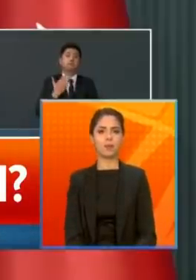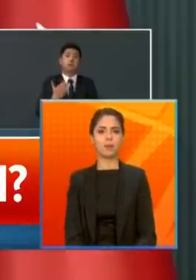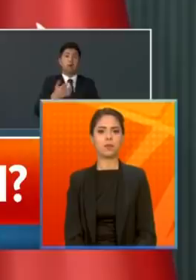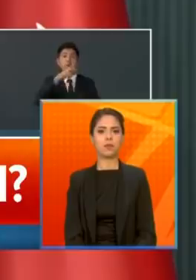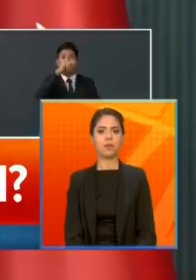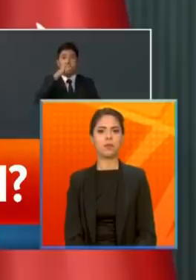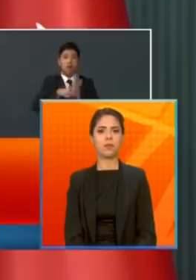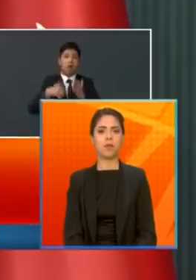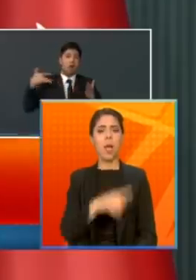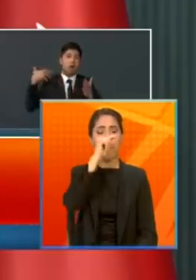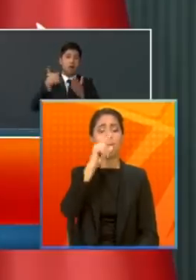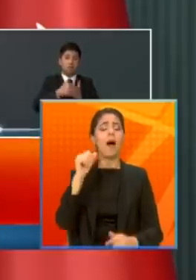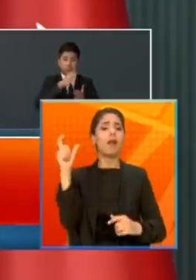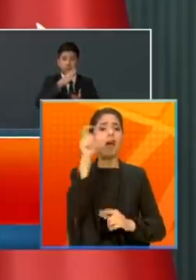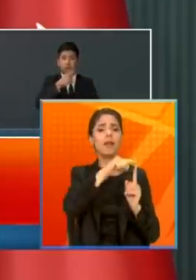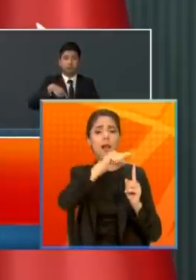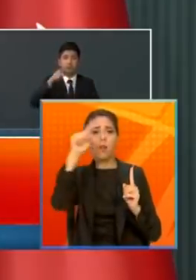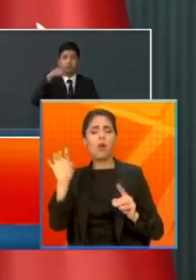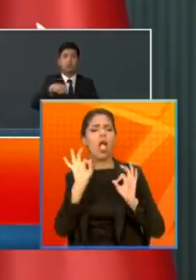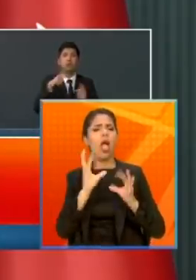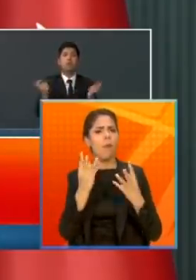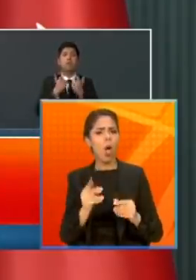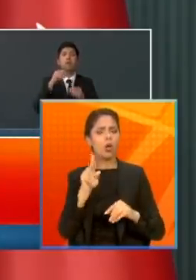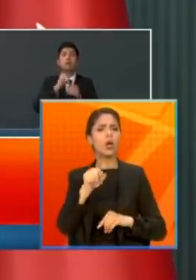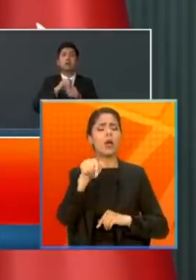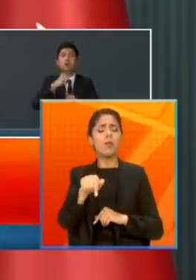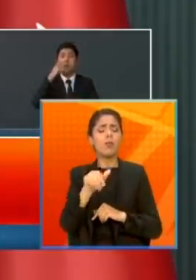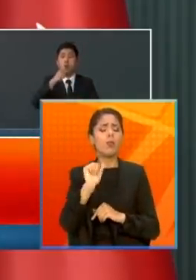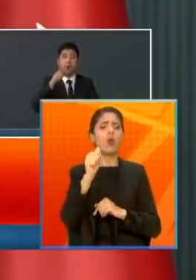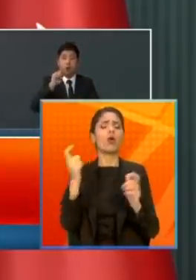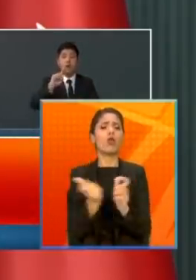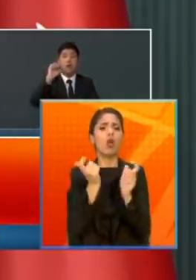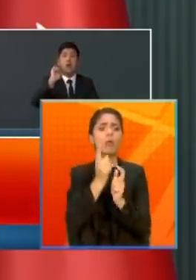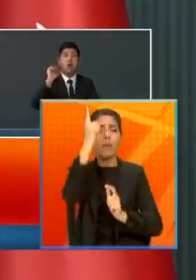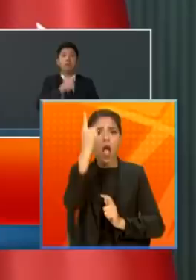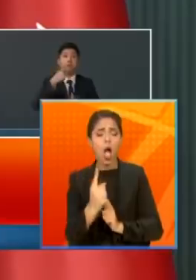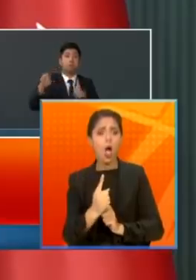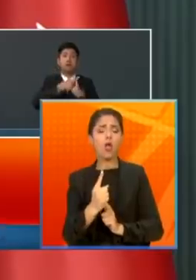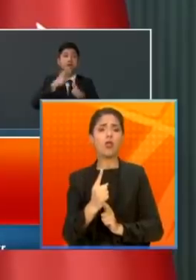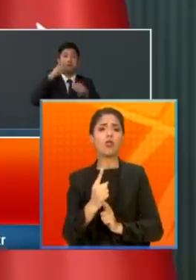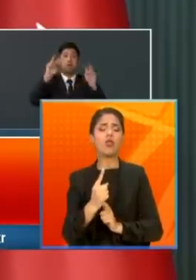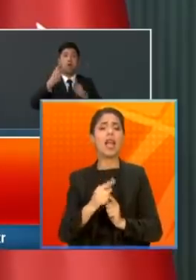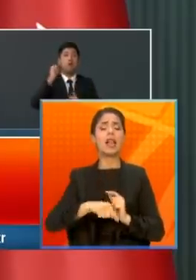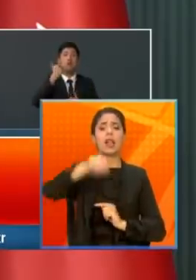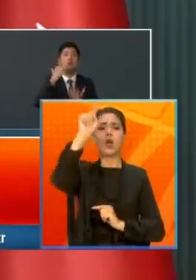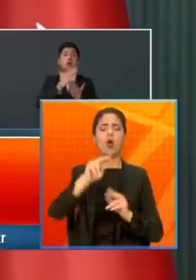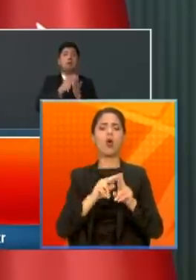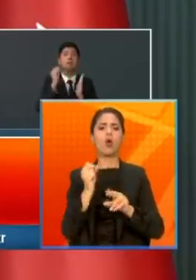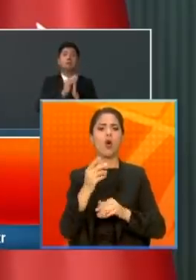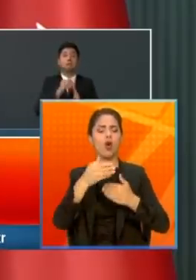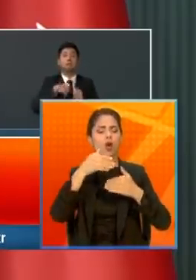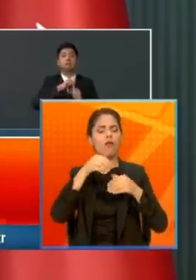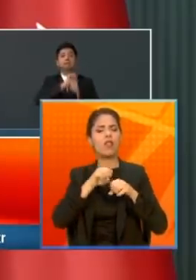Mart ayından bu yana hep olduğu gibi bugünkü toplantımızın da öncelikli gündemi